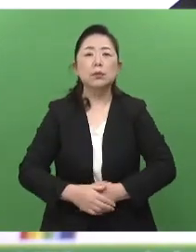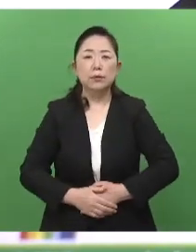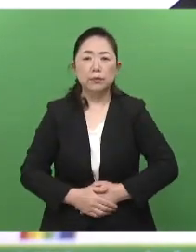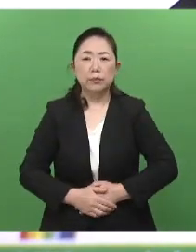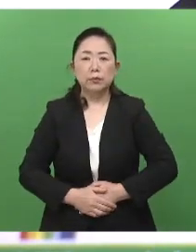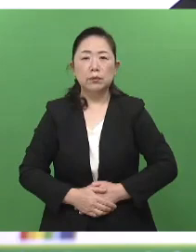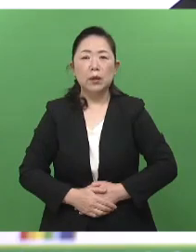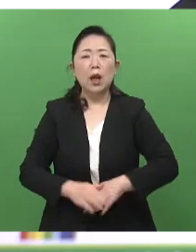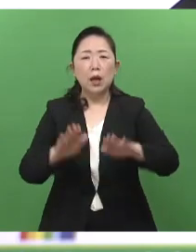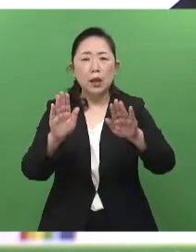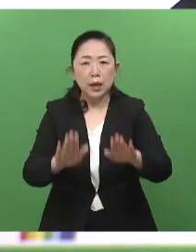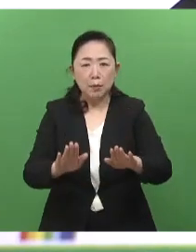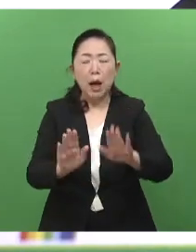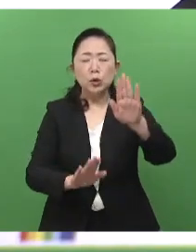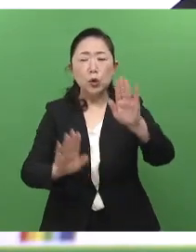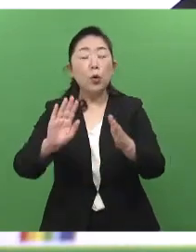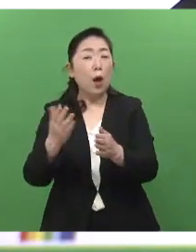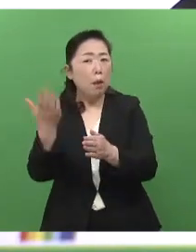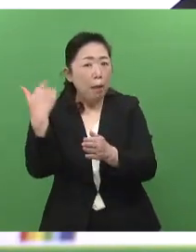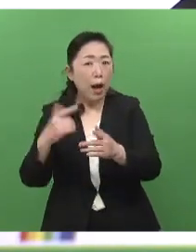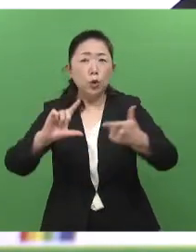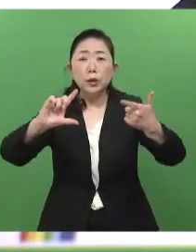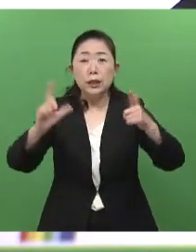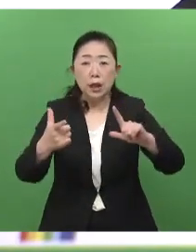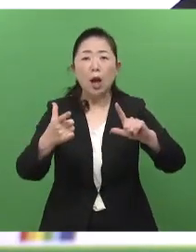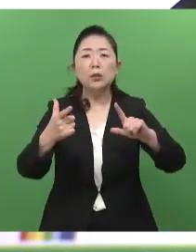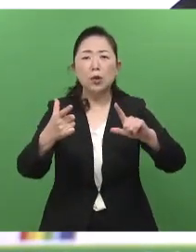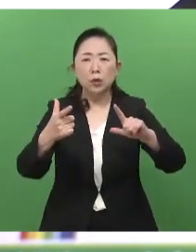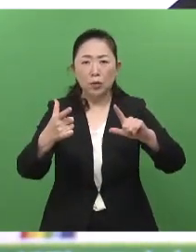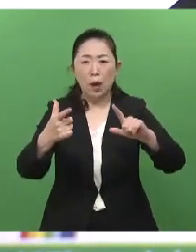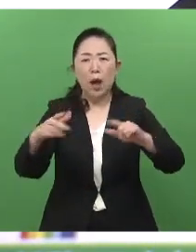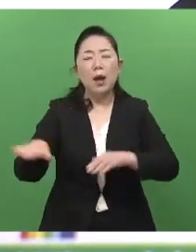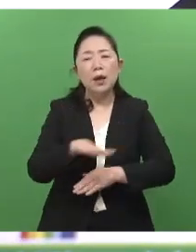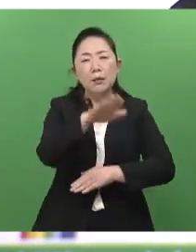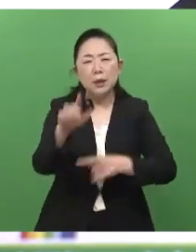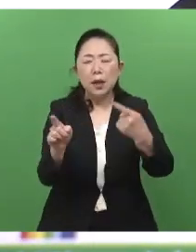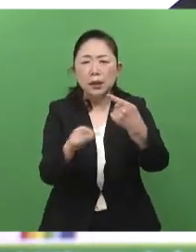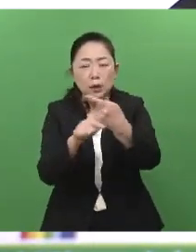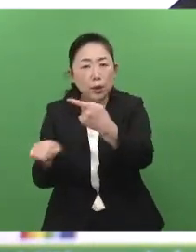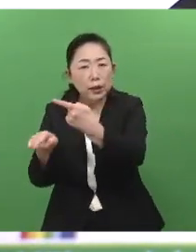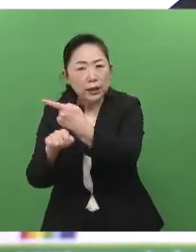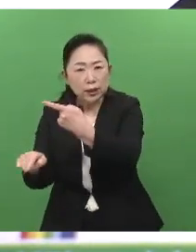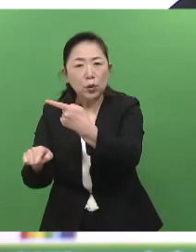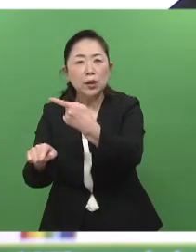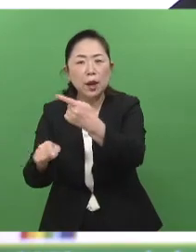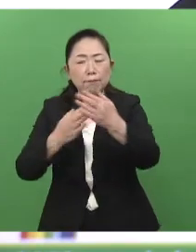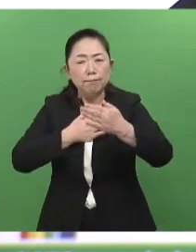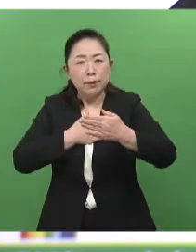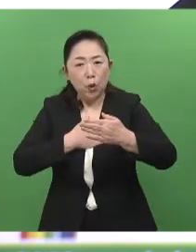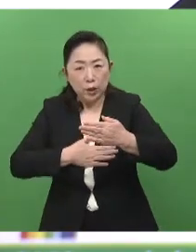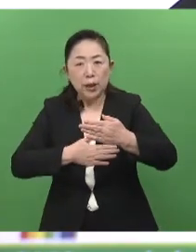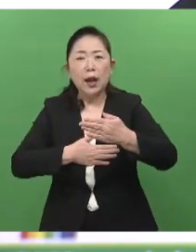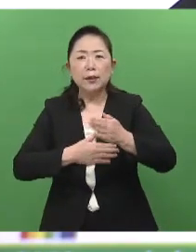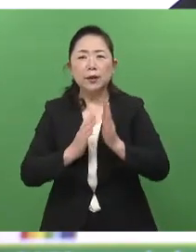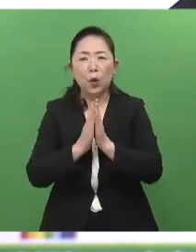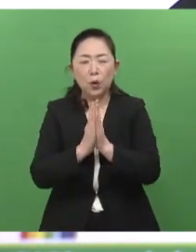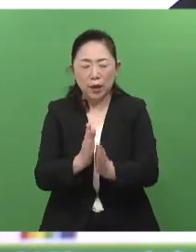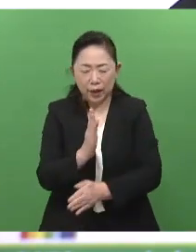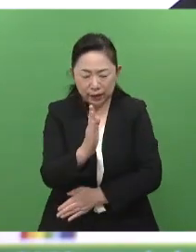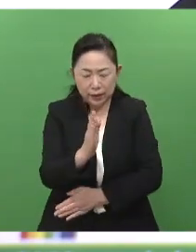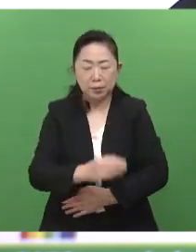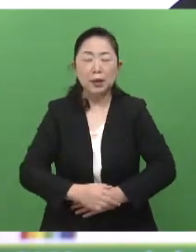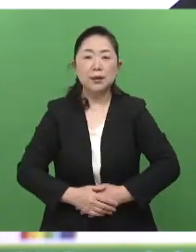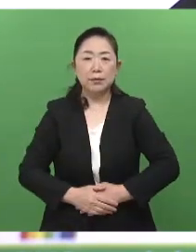に変わっている、そのことをどうかお一人お一人が強くご認識をしてくださいませ